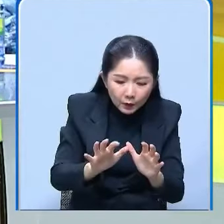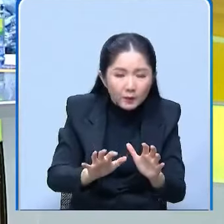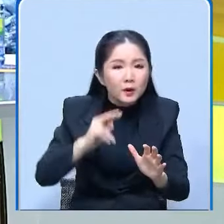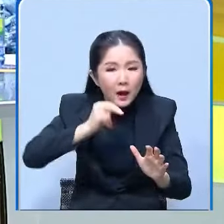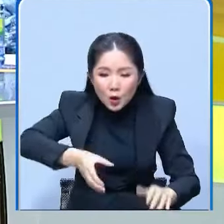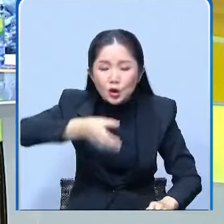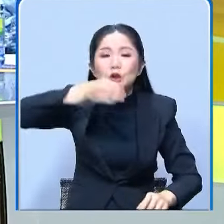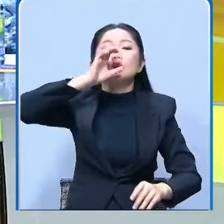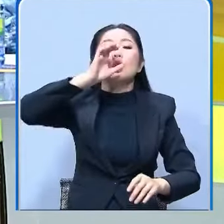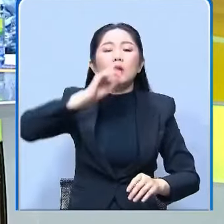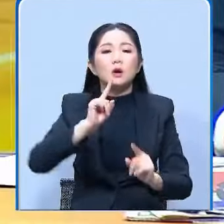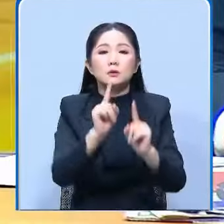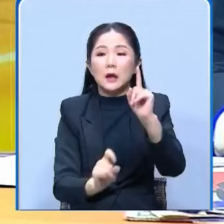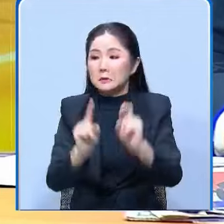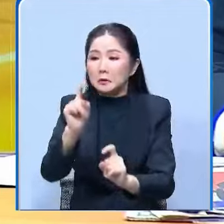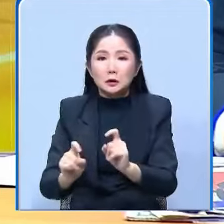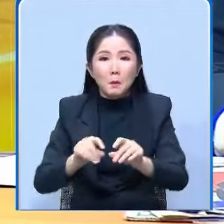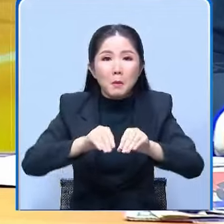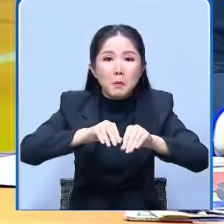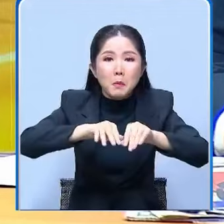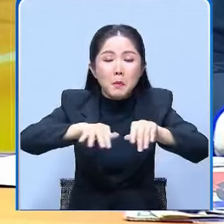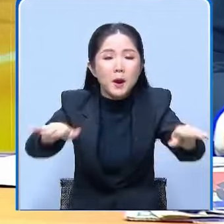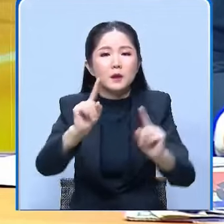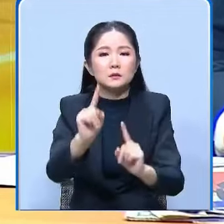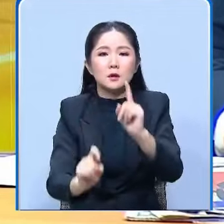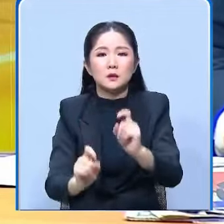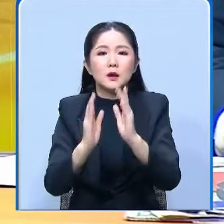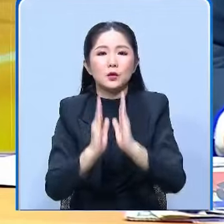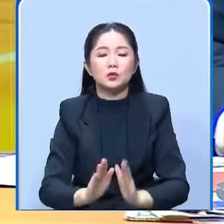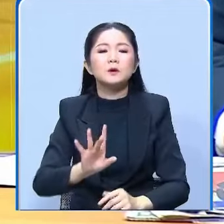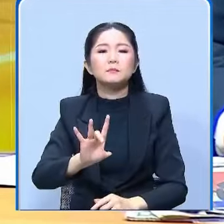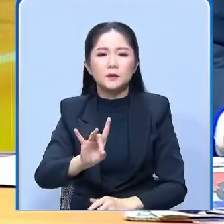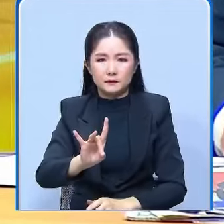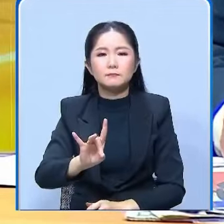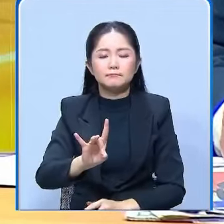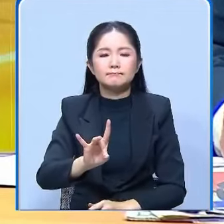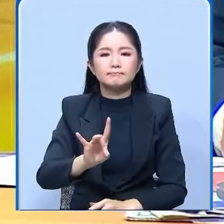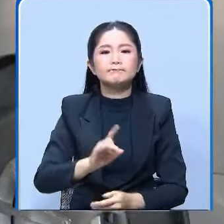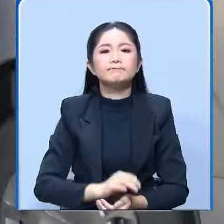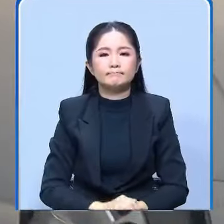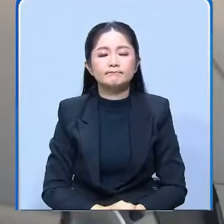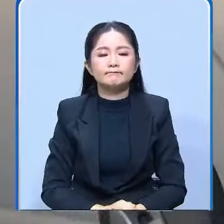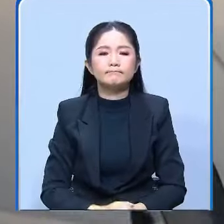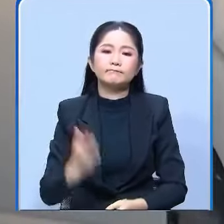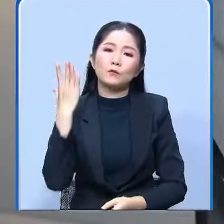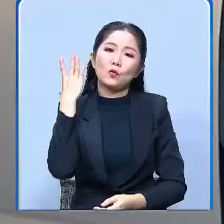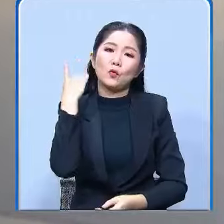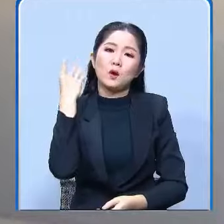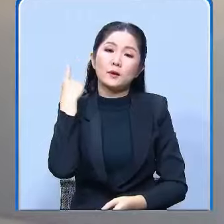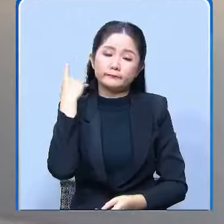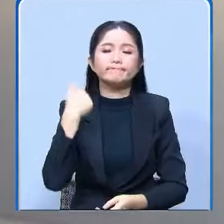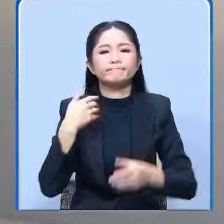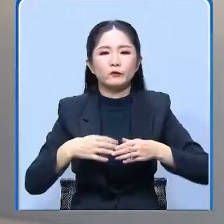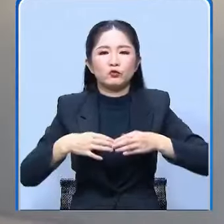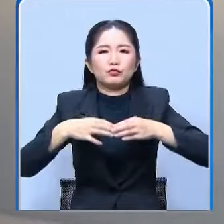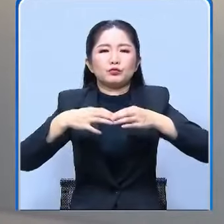วมๆแล้วนะคะจากเหตุการณ์นี้มีผู้เสียชีวิตไปแล้วถึง8คนด้วยกันนะคะขณะที่เมื่อวานนี้ค่ะก็มีการลงพื้นที่นะ